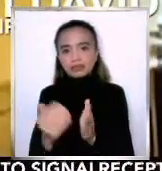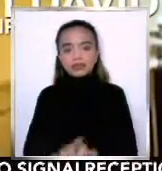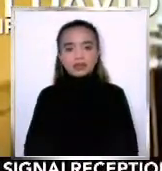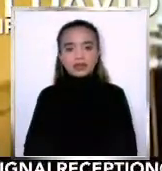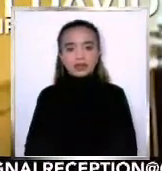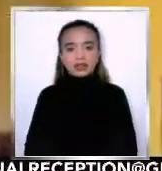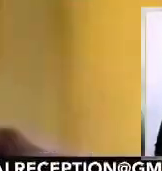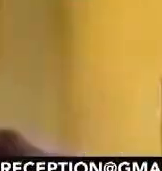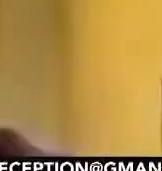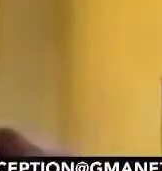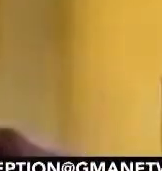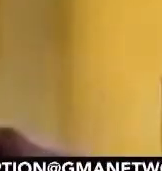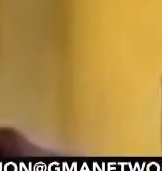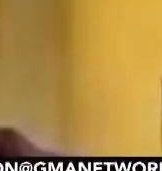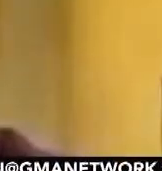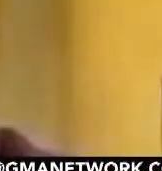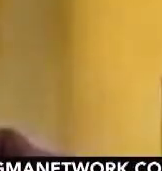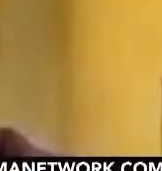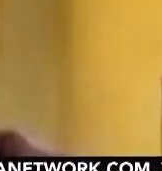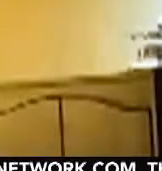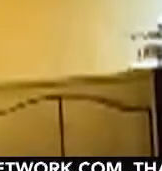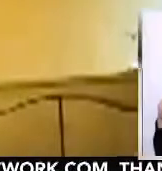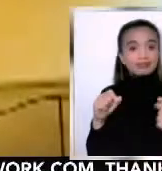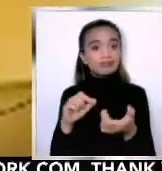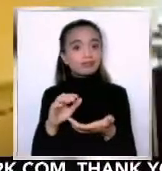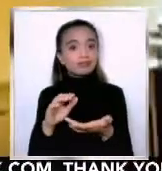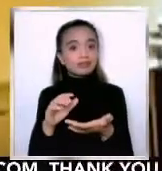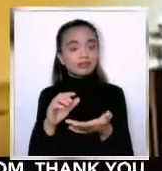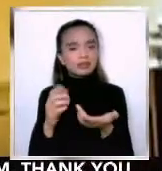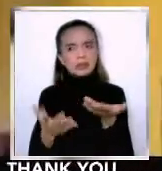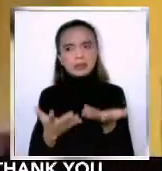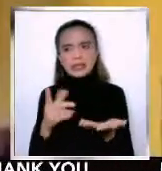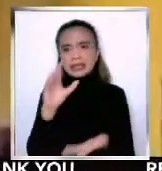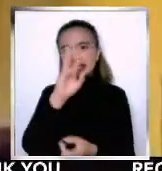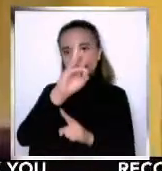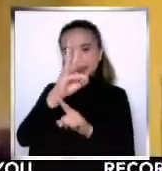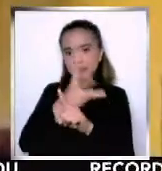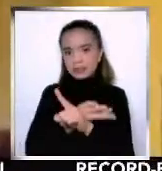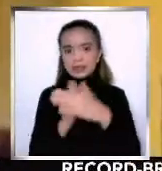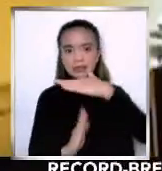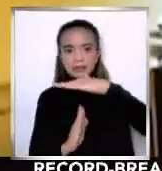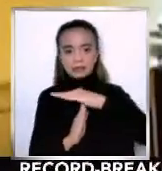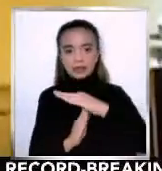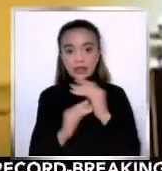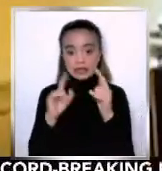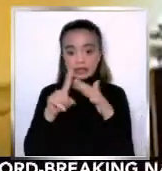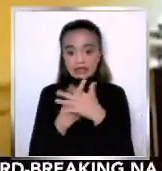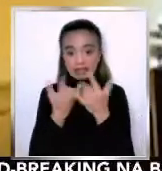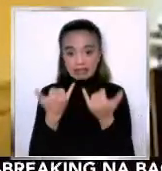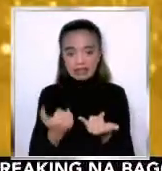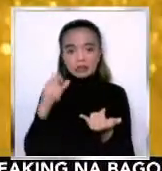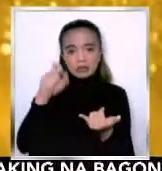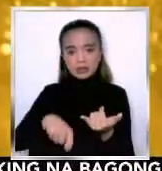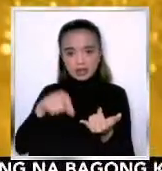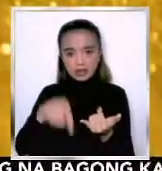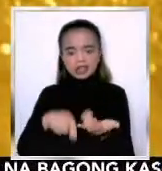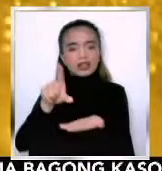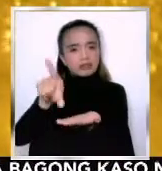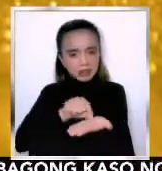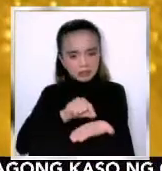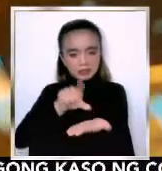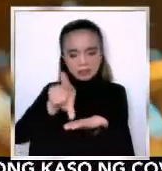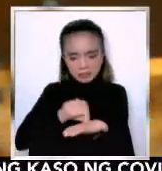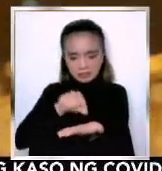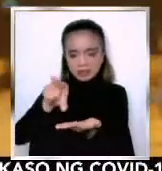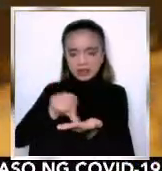everyday transactions. Ang kanyang lifespan is around 6 months. So every now and then, kailangan natin mag-imprenta ng mag-imprenta. So naisipan